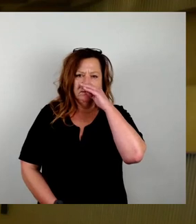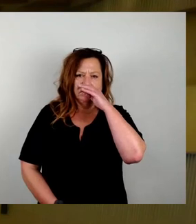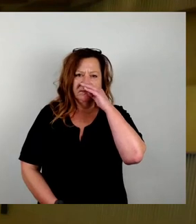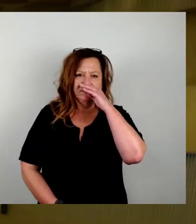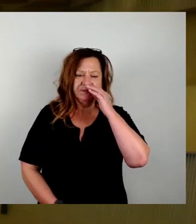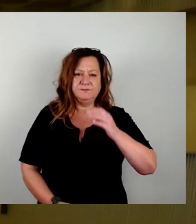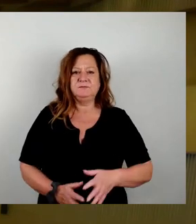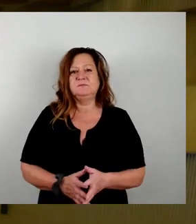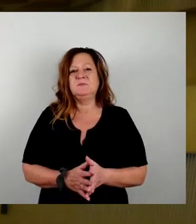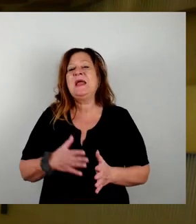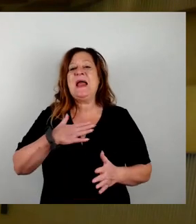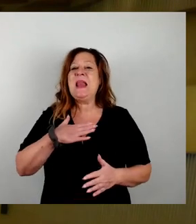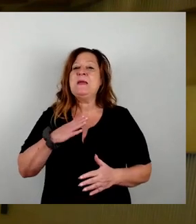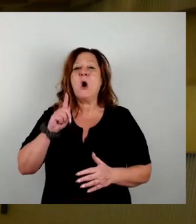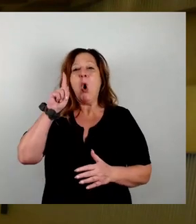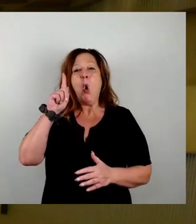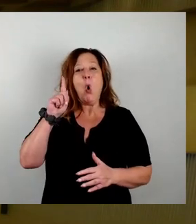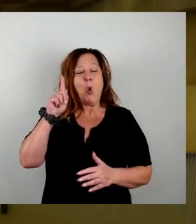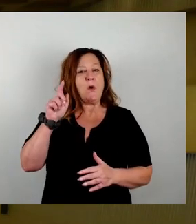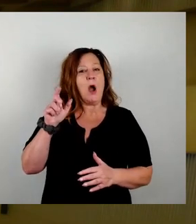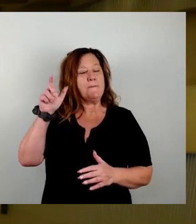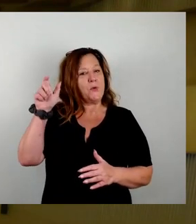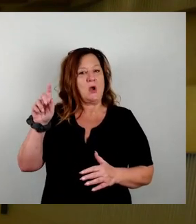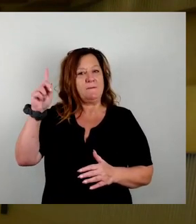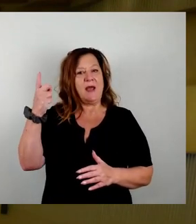Lieber Oberbürgermeister, liebe Kolleginnen und Kollegen,